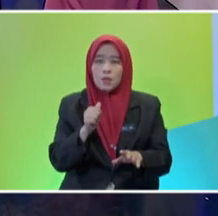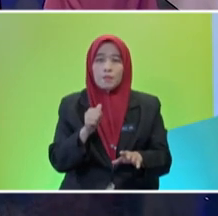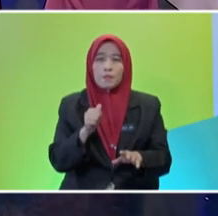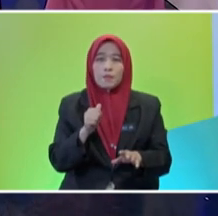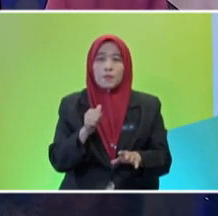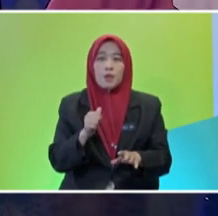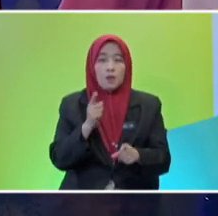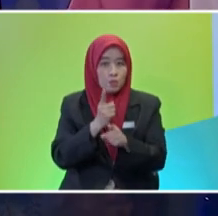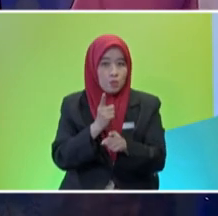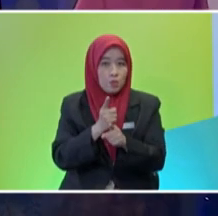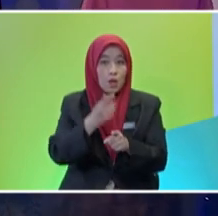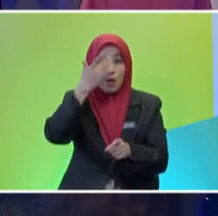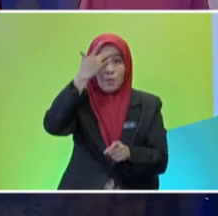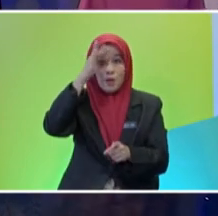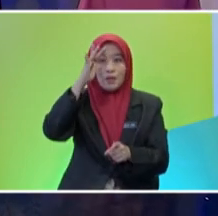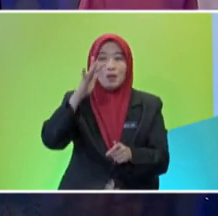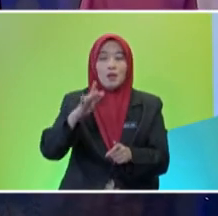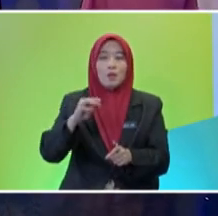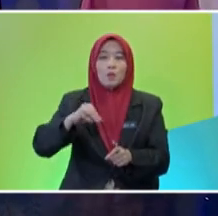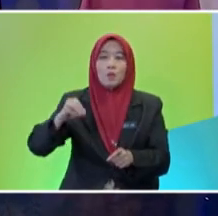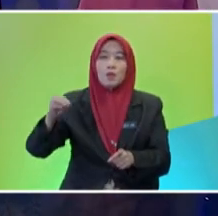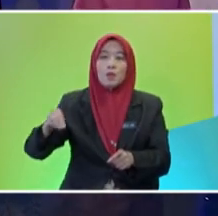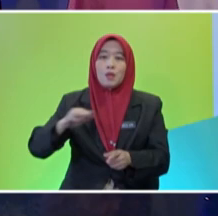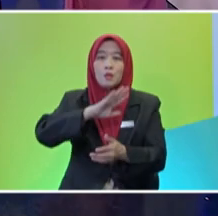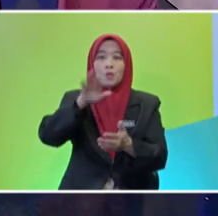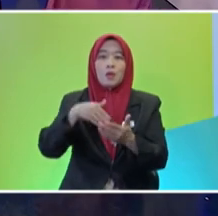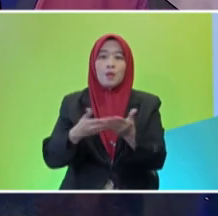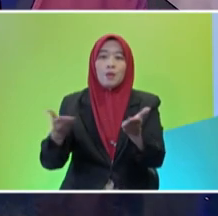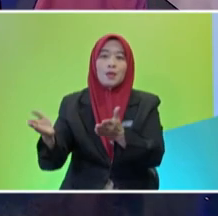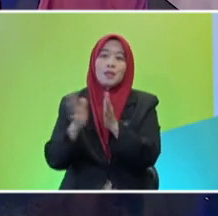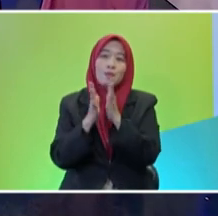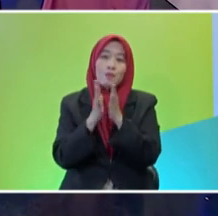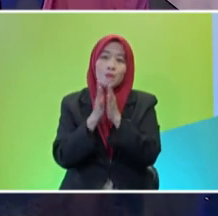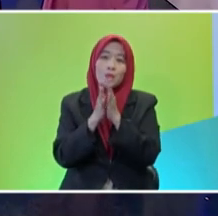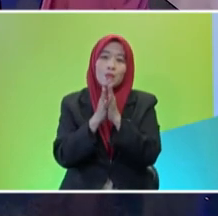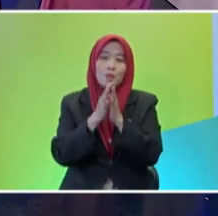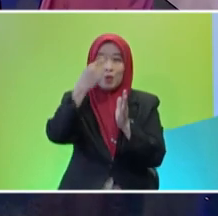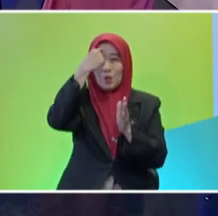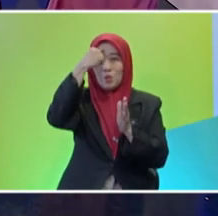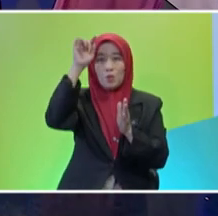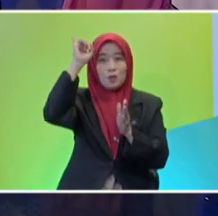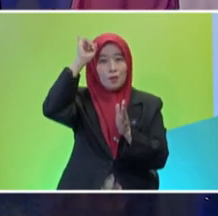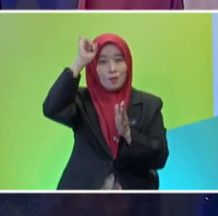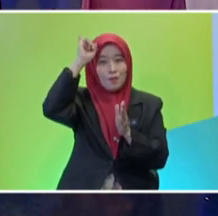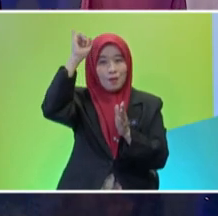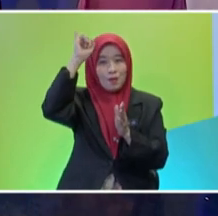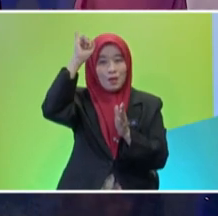Okey, pandai. Okey, murid-murid di luar sana, kita sama-sama berikan tepukan untuk yang gemuruh untuk Irfan. Terima kasih.